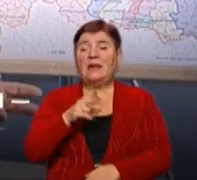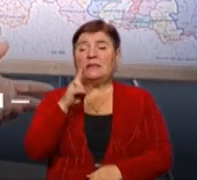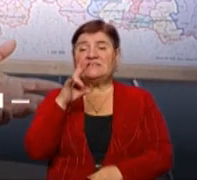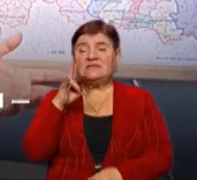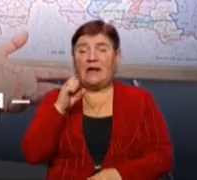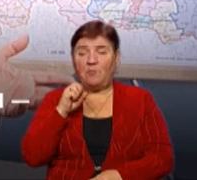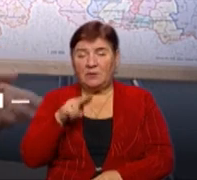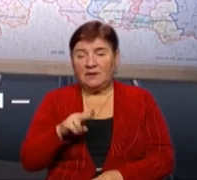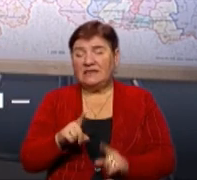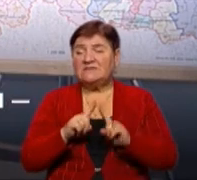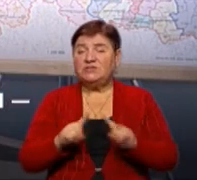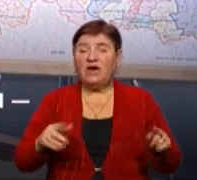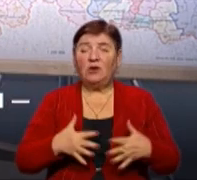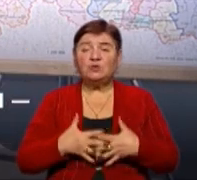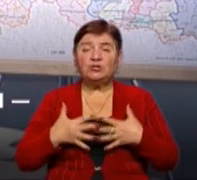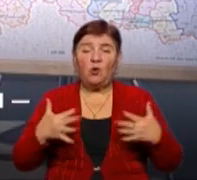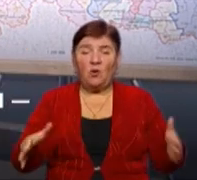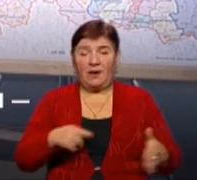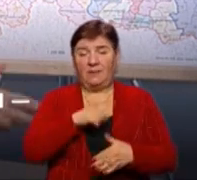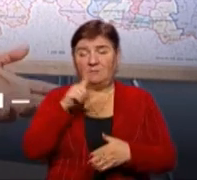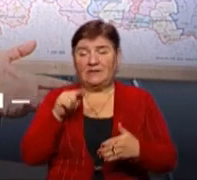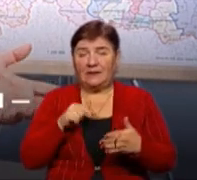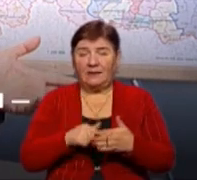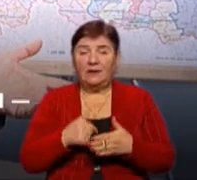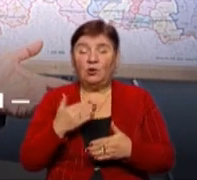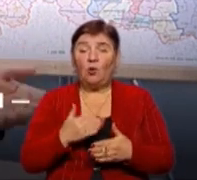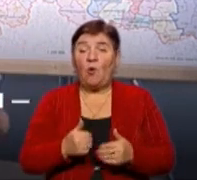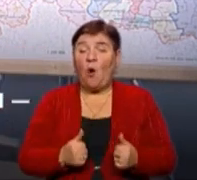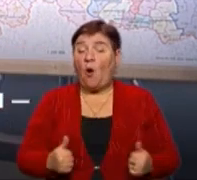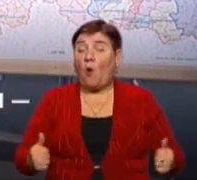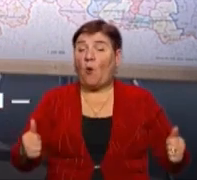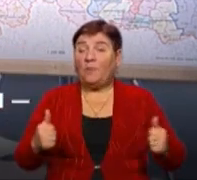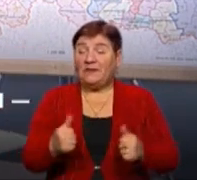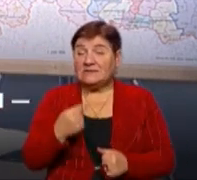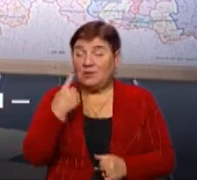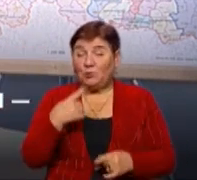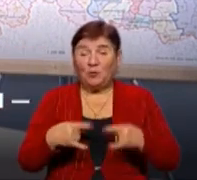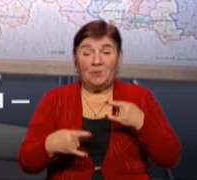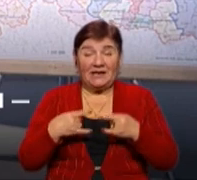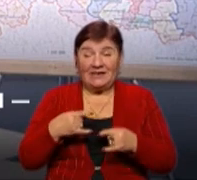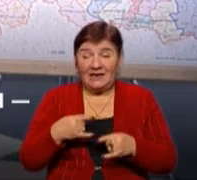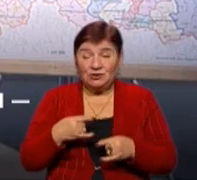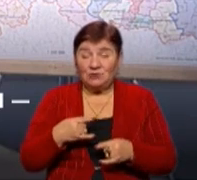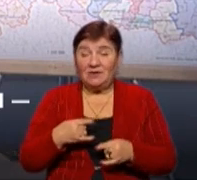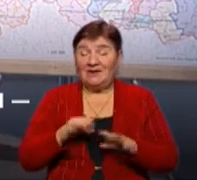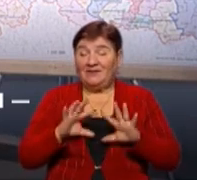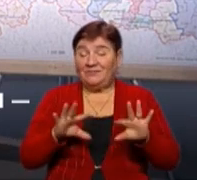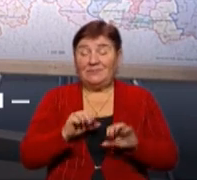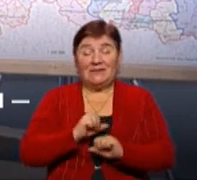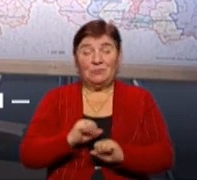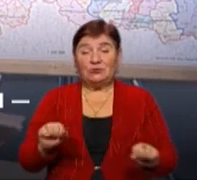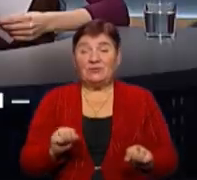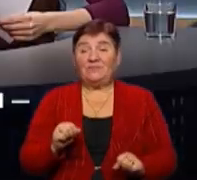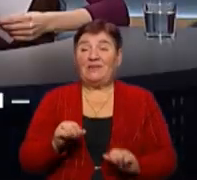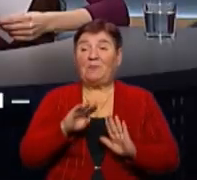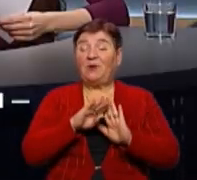ЦНАПів. Тобто це надзвичайно широкий комплекс питань, його навіть охопити за одну передачу не можна глибоко. Все залежить від громади, що в